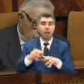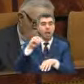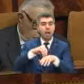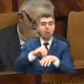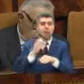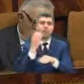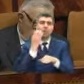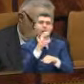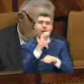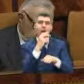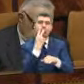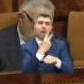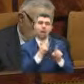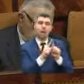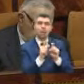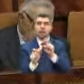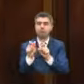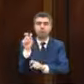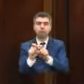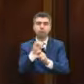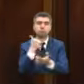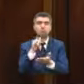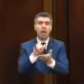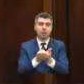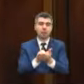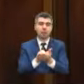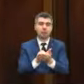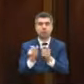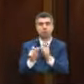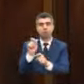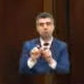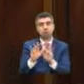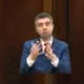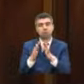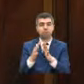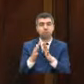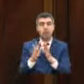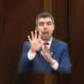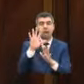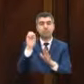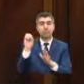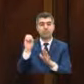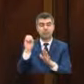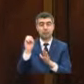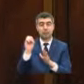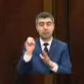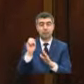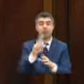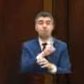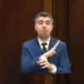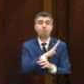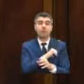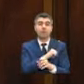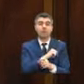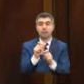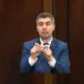مؤلمة مجزرة في حق الشعب الفلسطيني بوفاة أزيد من 50 فلسطيني من